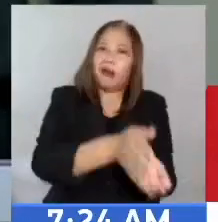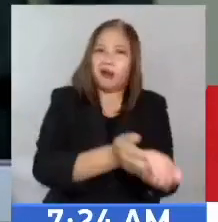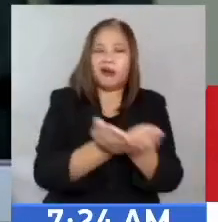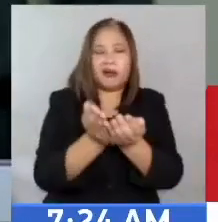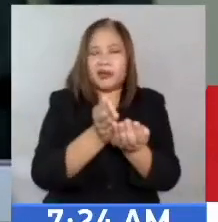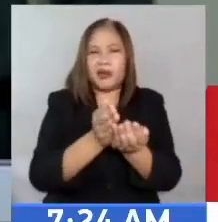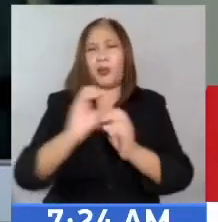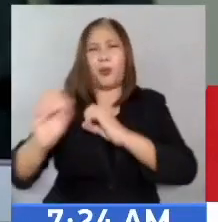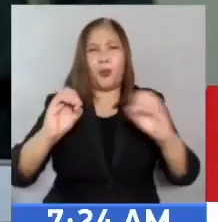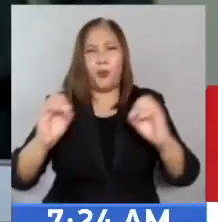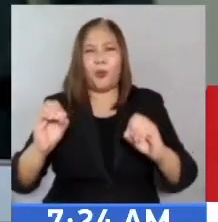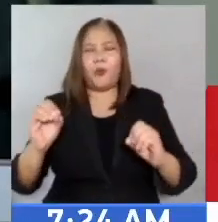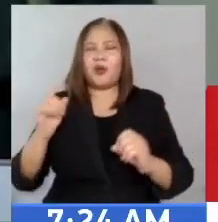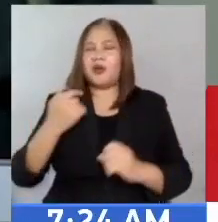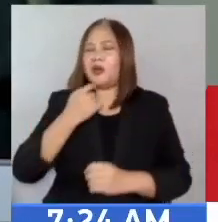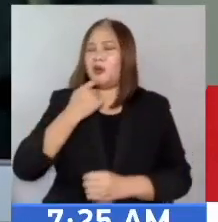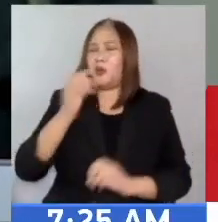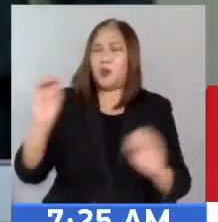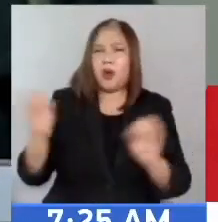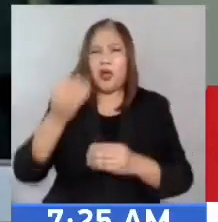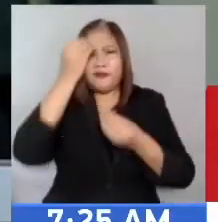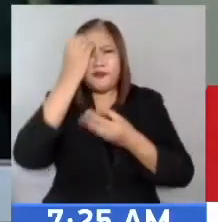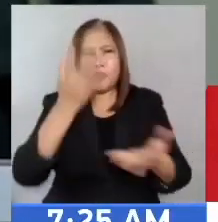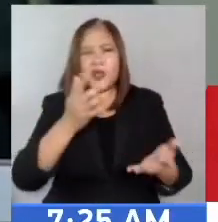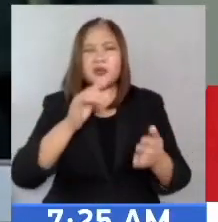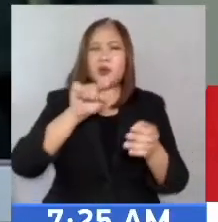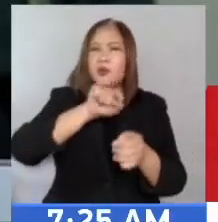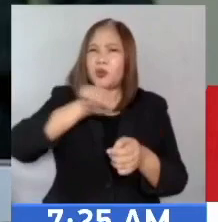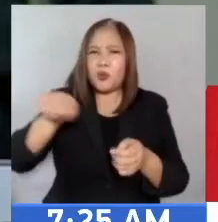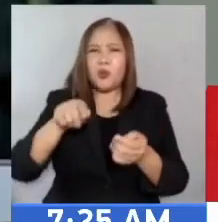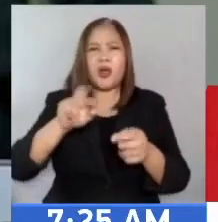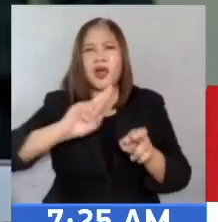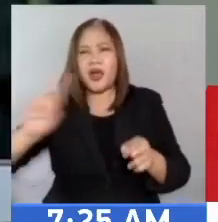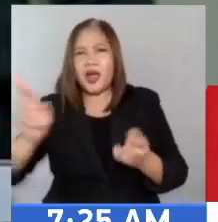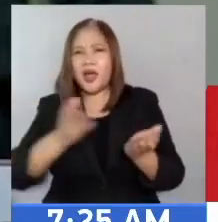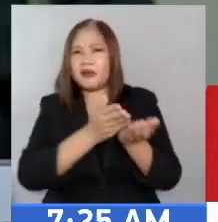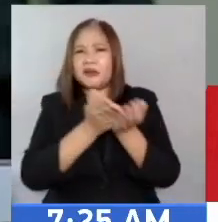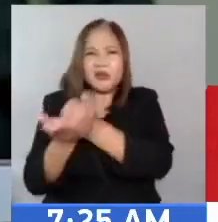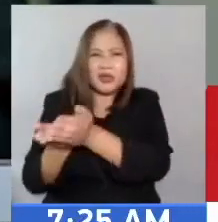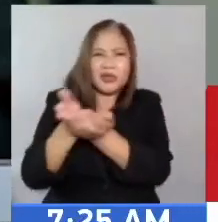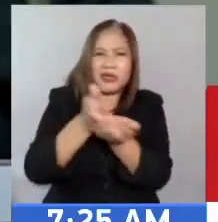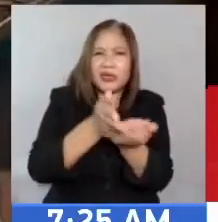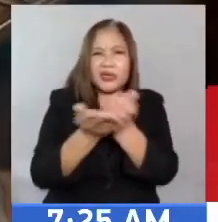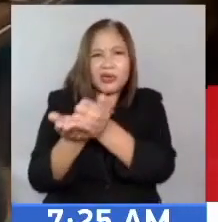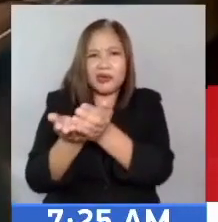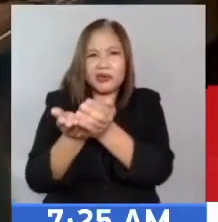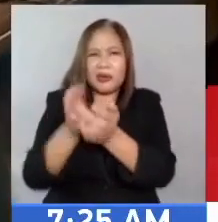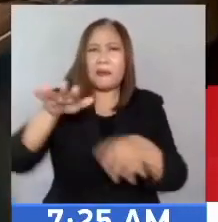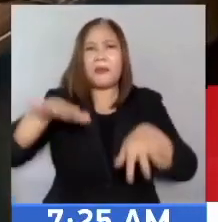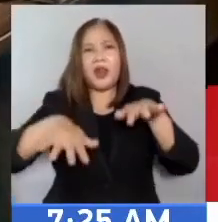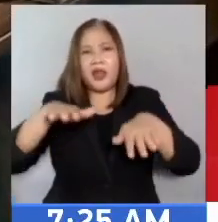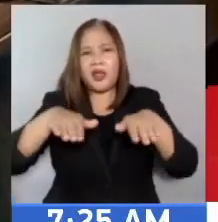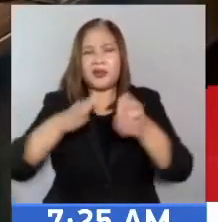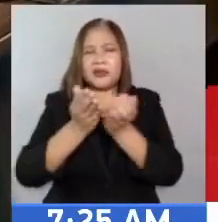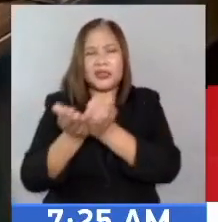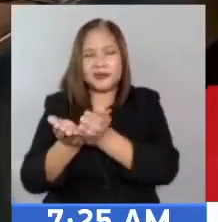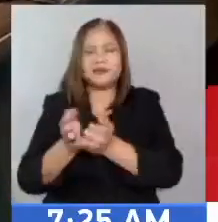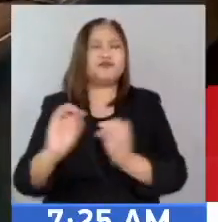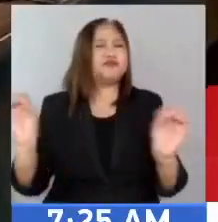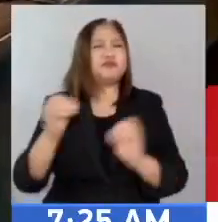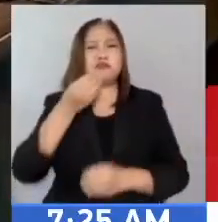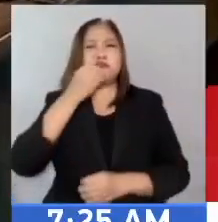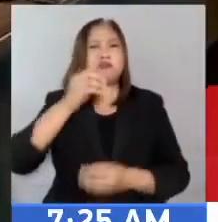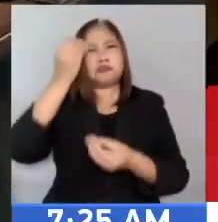sa amin na pumunta kayo ng kanan para po mabawi po o mabalance po yung nawala. Sabi ng mga senador,